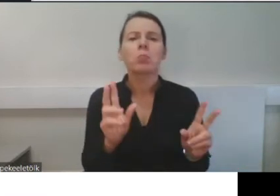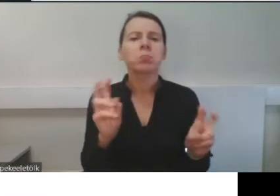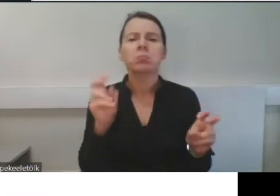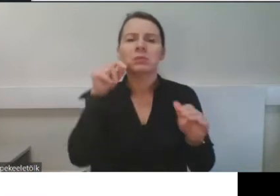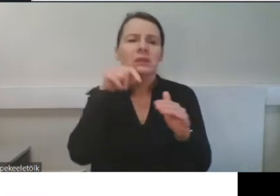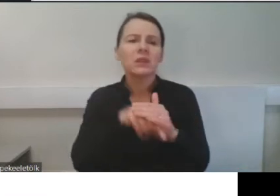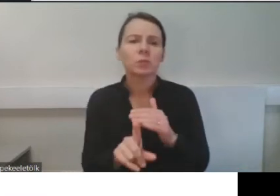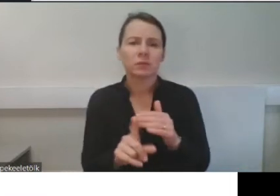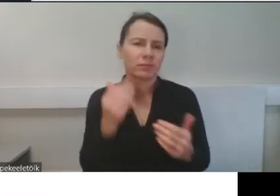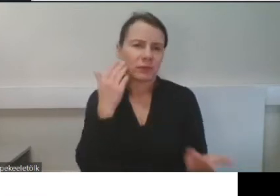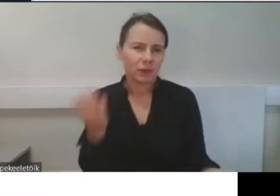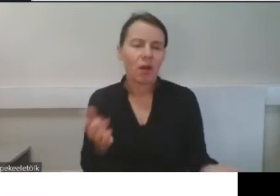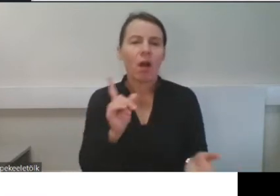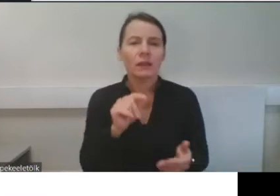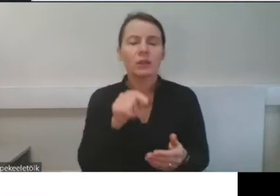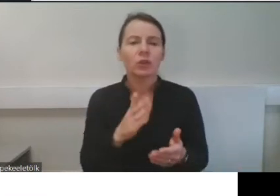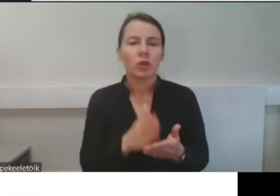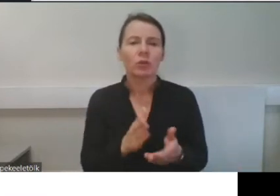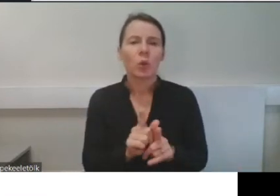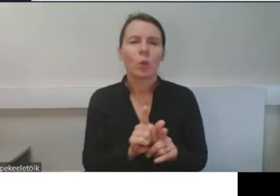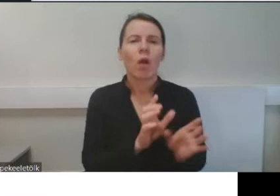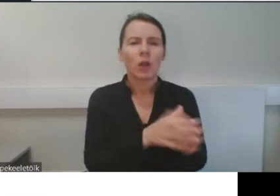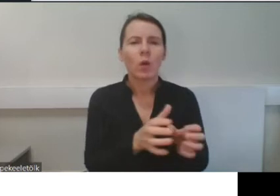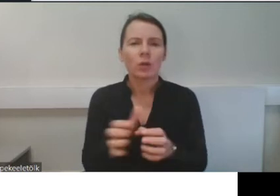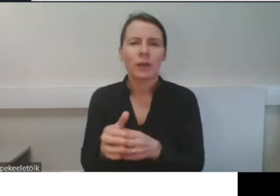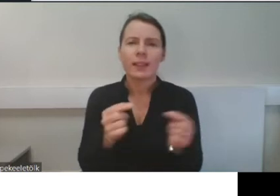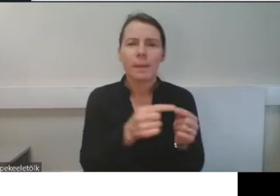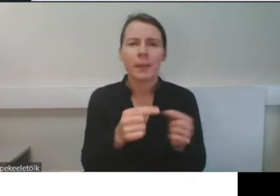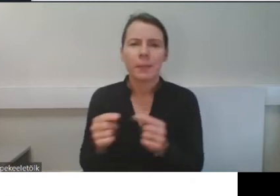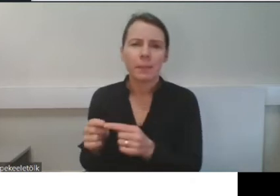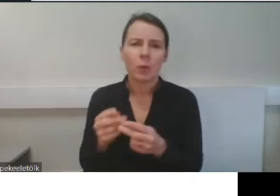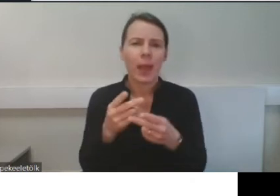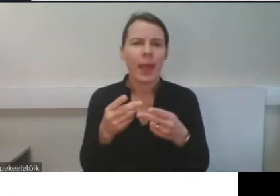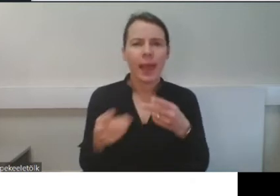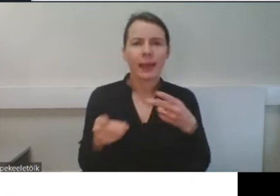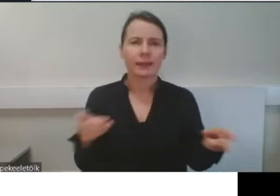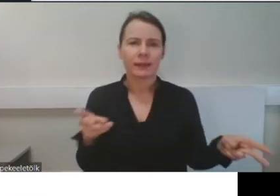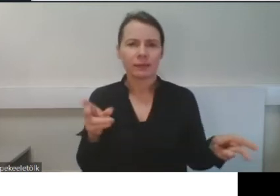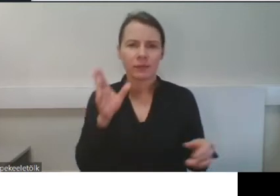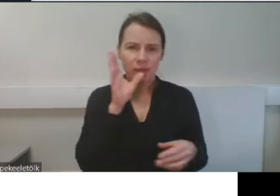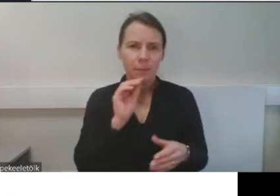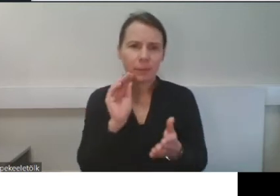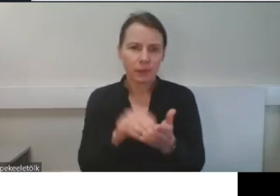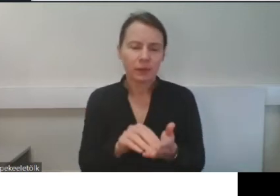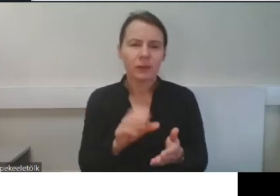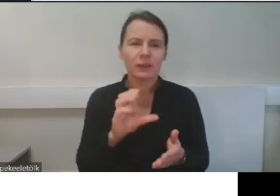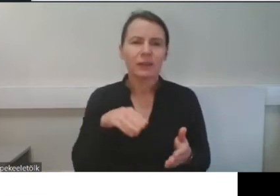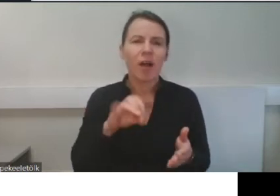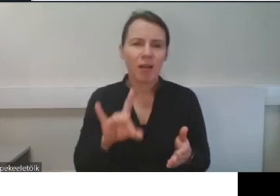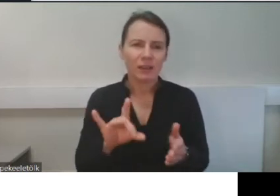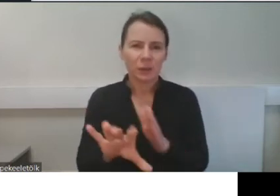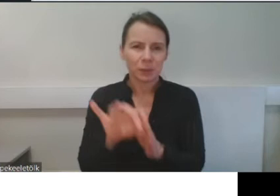iga-aastaselt. Meil on ministeeriumi lehel sotsiaalvaldkonna rubriigis olemas